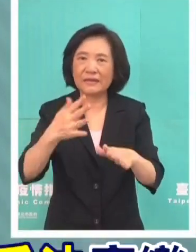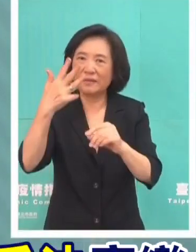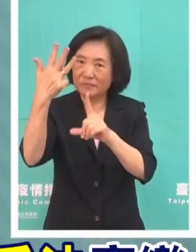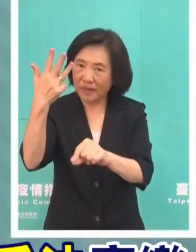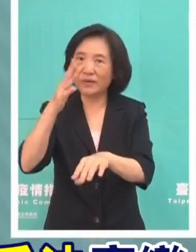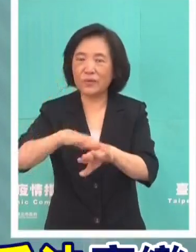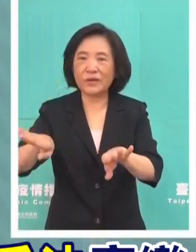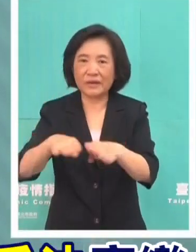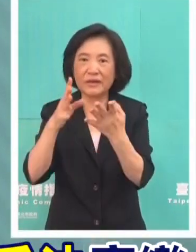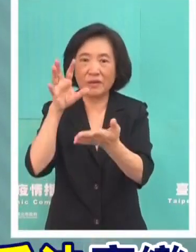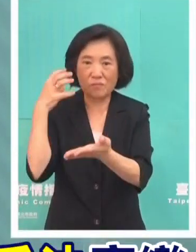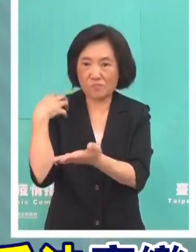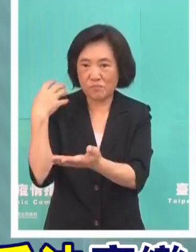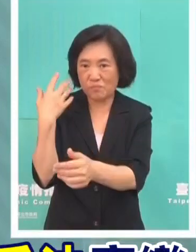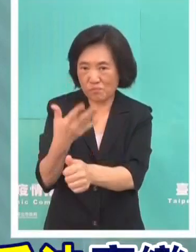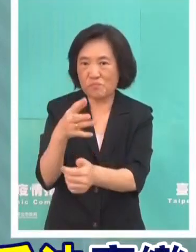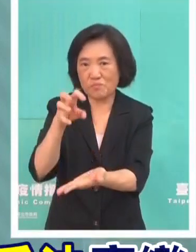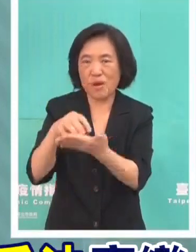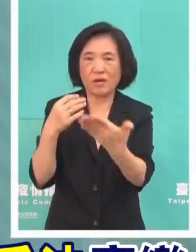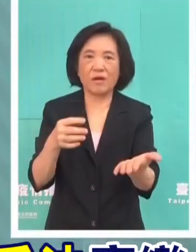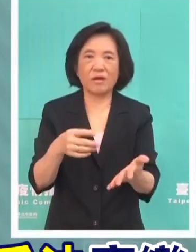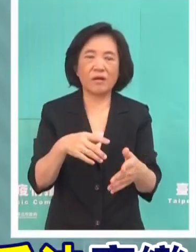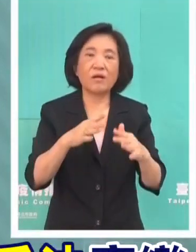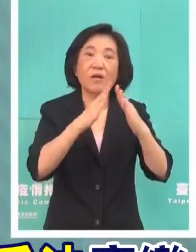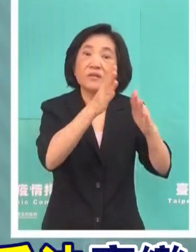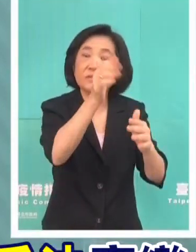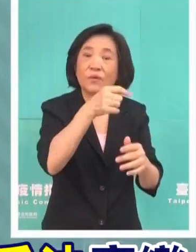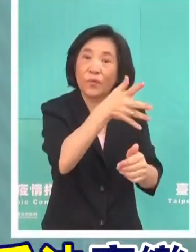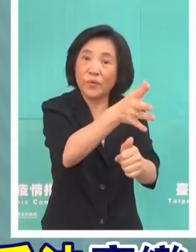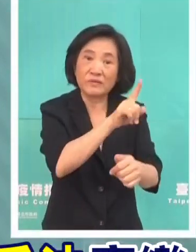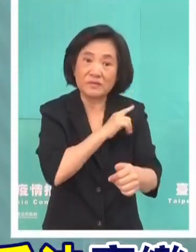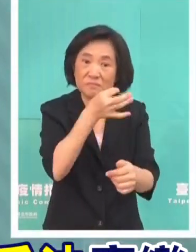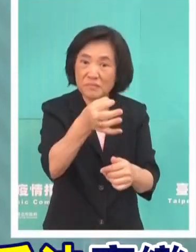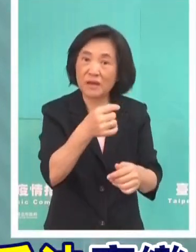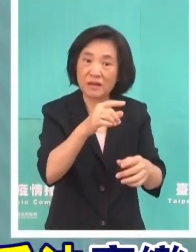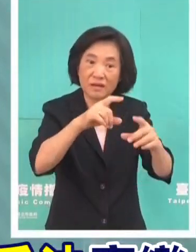八月初取得授权。市长还是打算要自购疫苗吗？